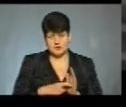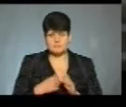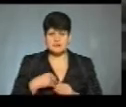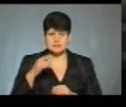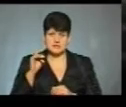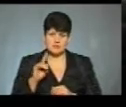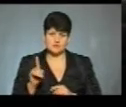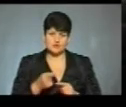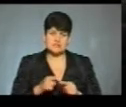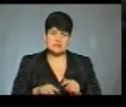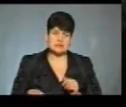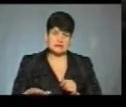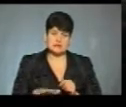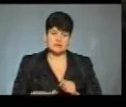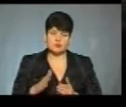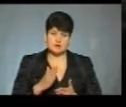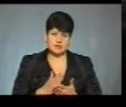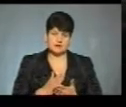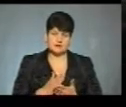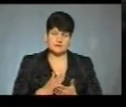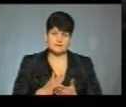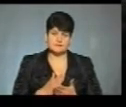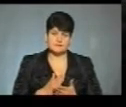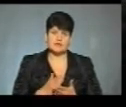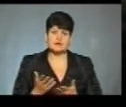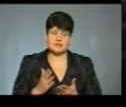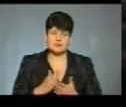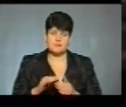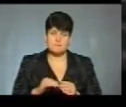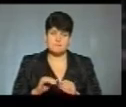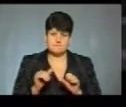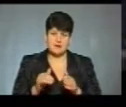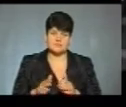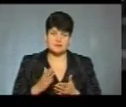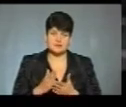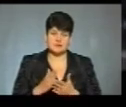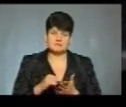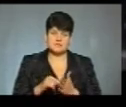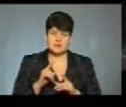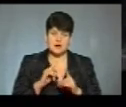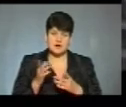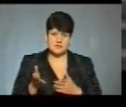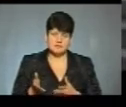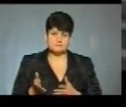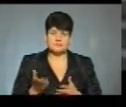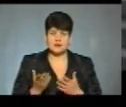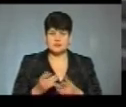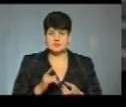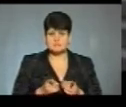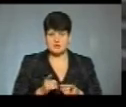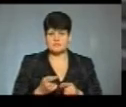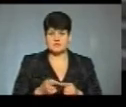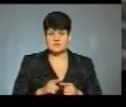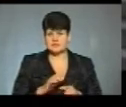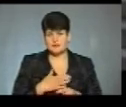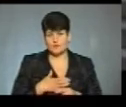знаємо, що ця територія, де належить, на якій стоїть пам'ятник, належить міській раді, але насправді це, на